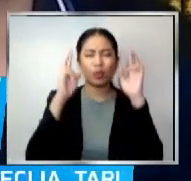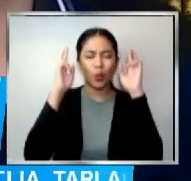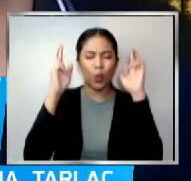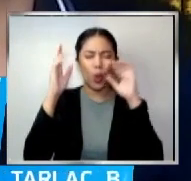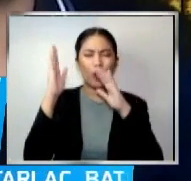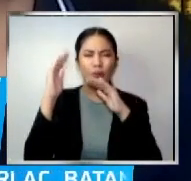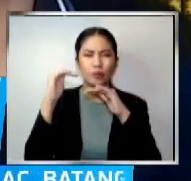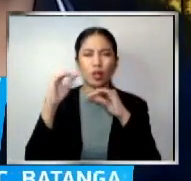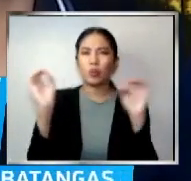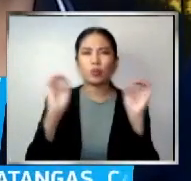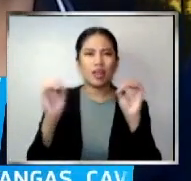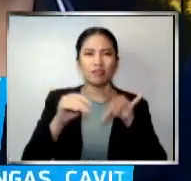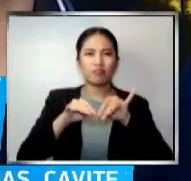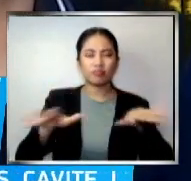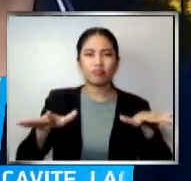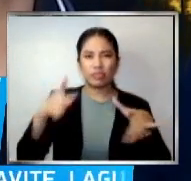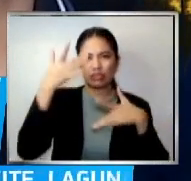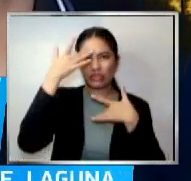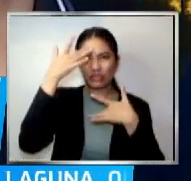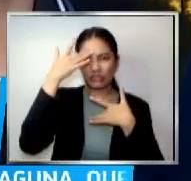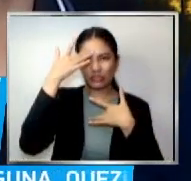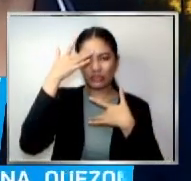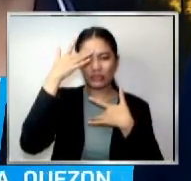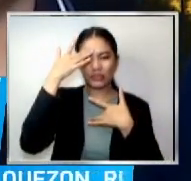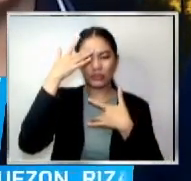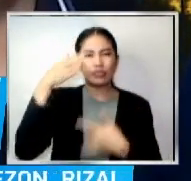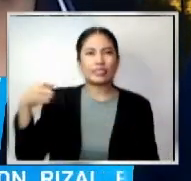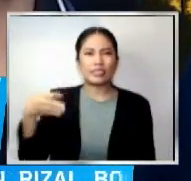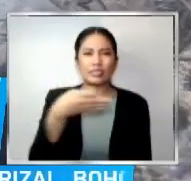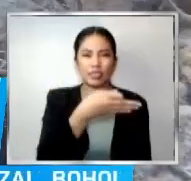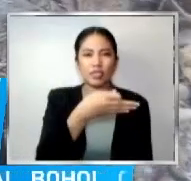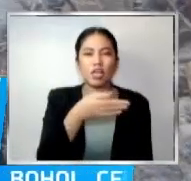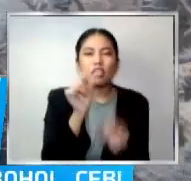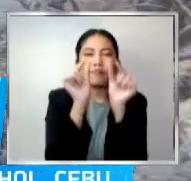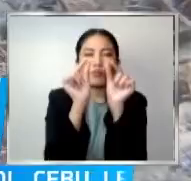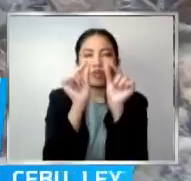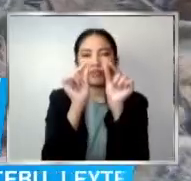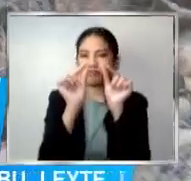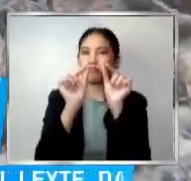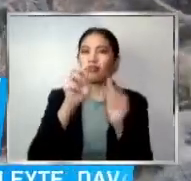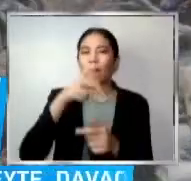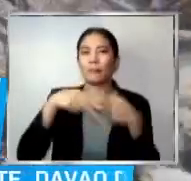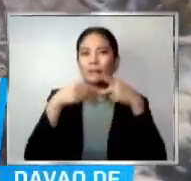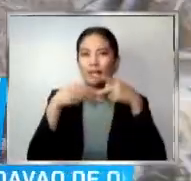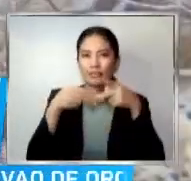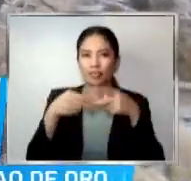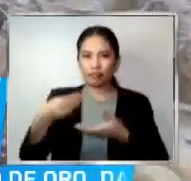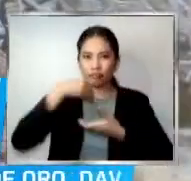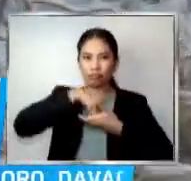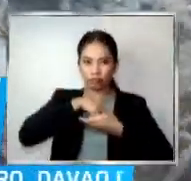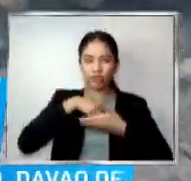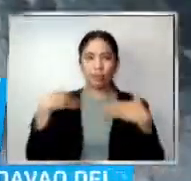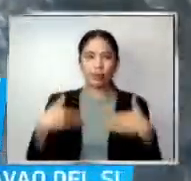sakit brought about by microplastic ingested in our body. Dahil sa isyu ng plastic na basura na pinalalapan